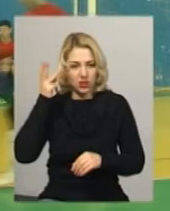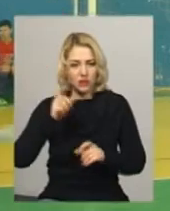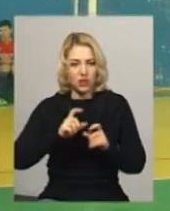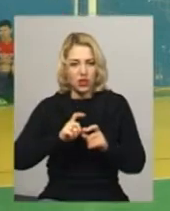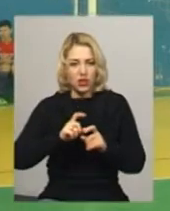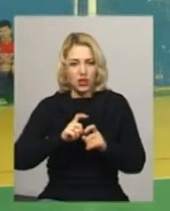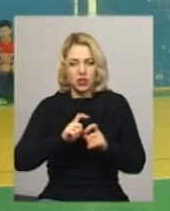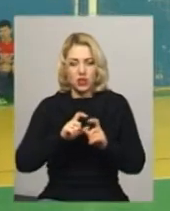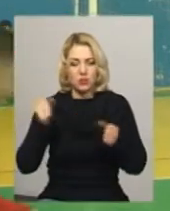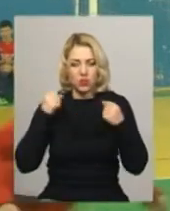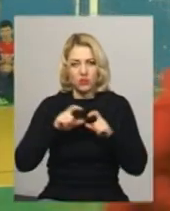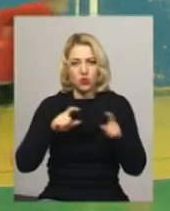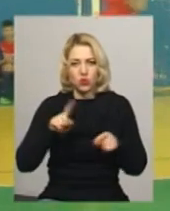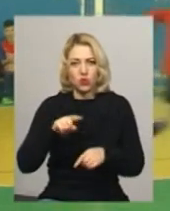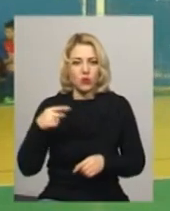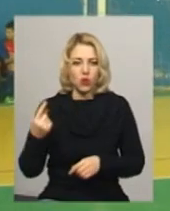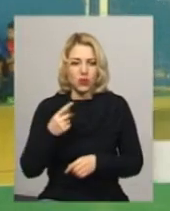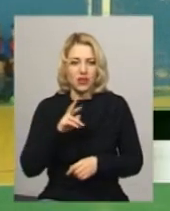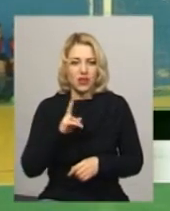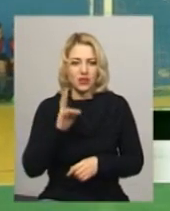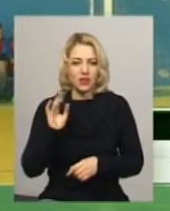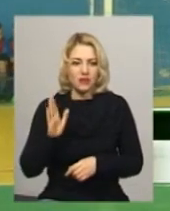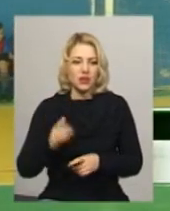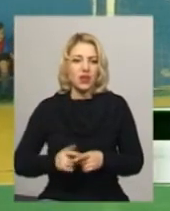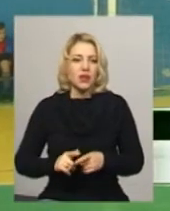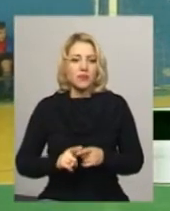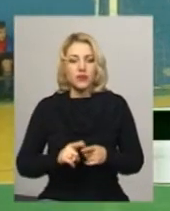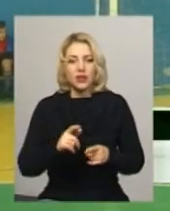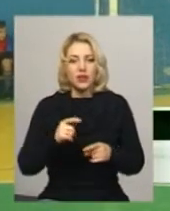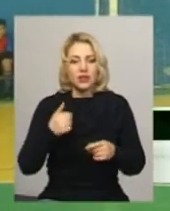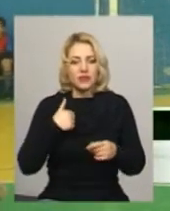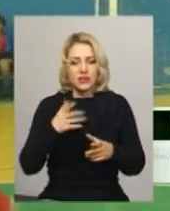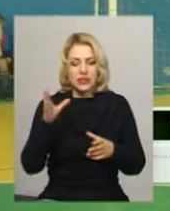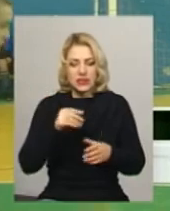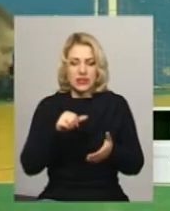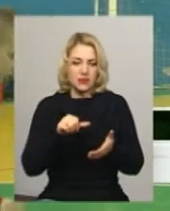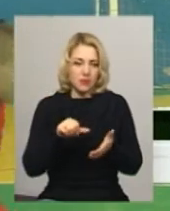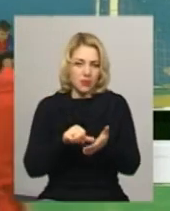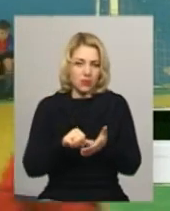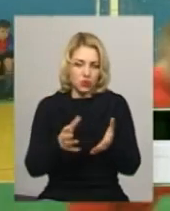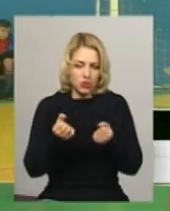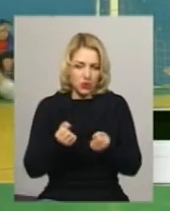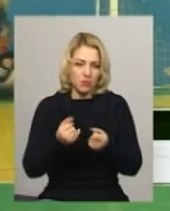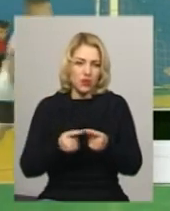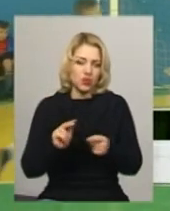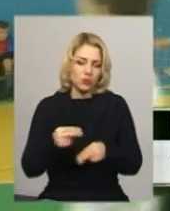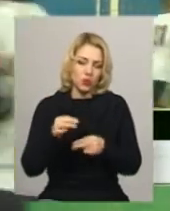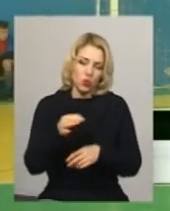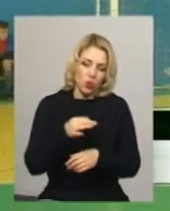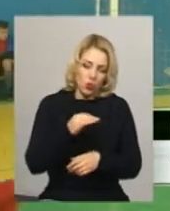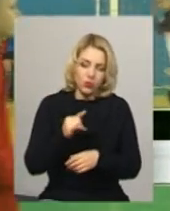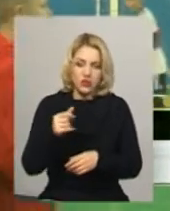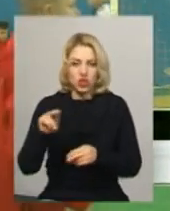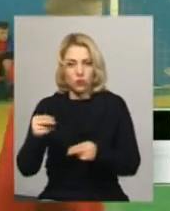спортивної школи номер 1 Василь Янків. У нас постійні виїзди, всі команди приймають участь в чемпіонатах області, чемпіонатах України. Тому